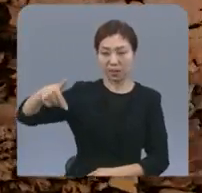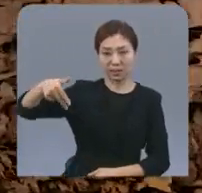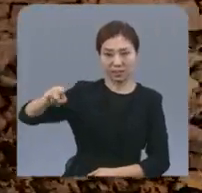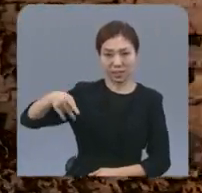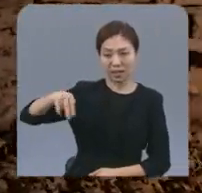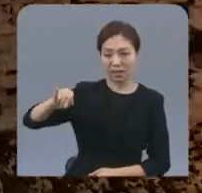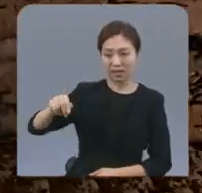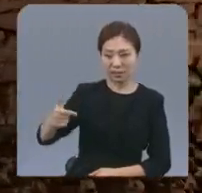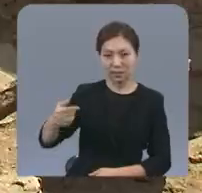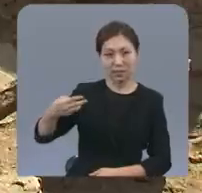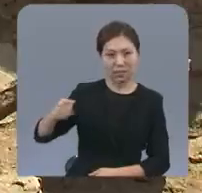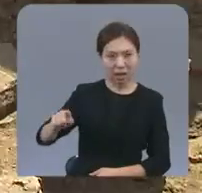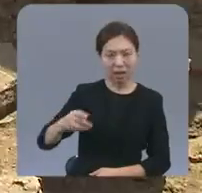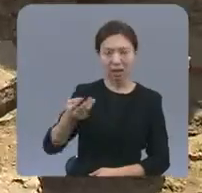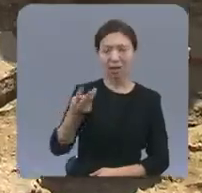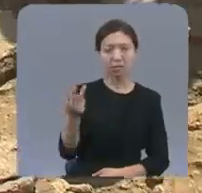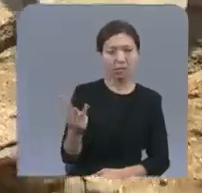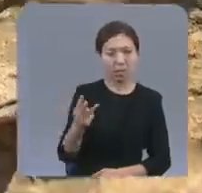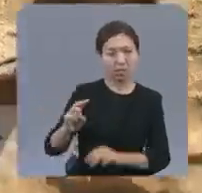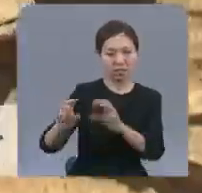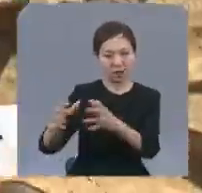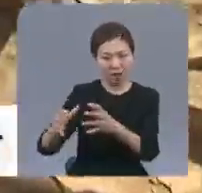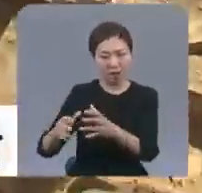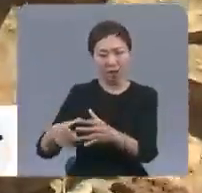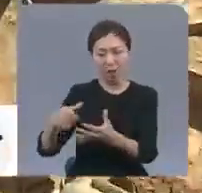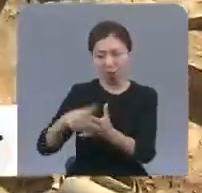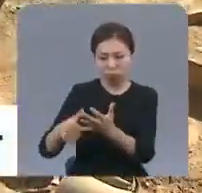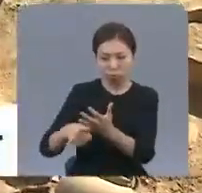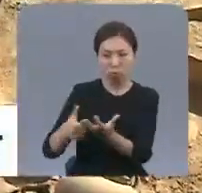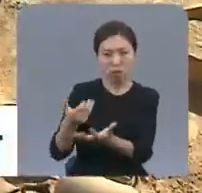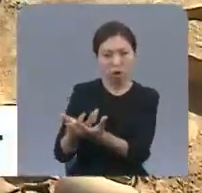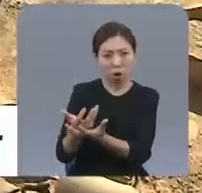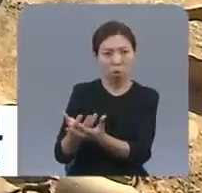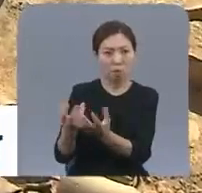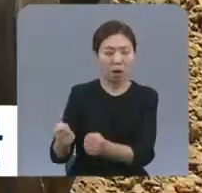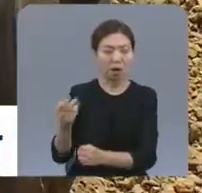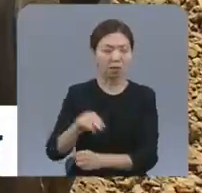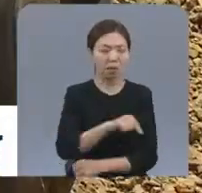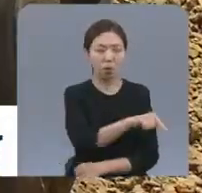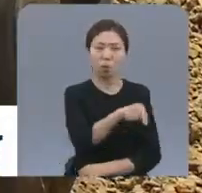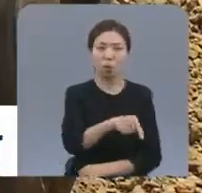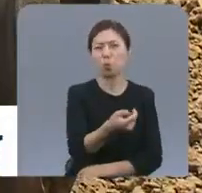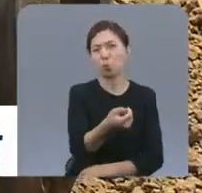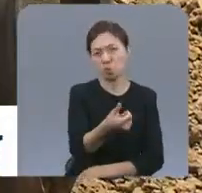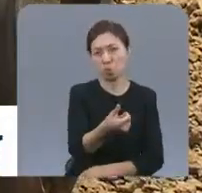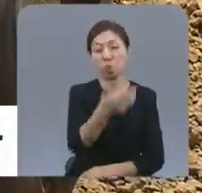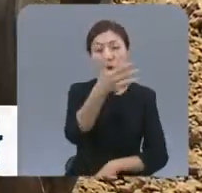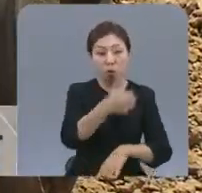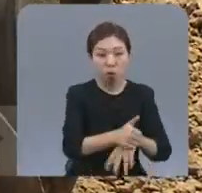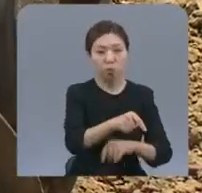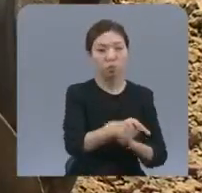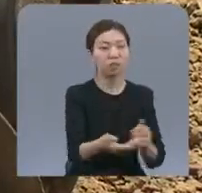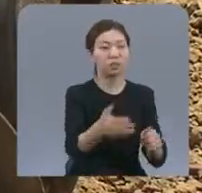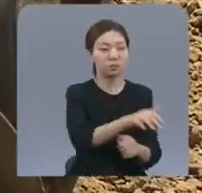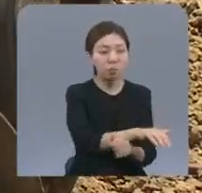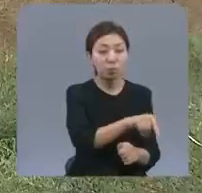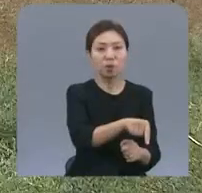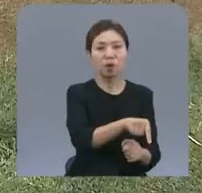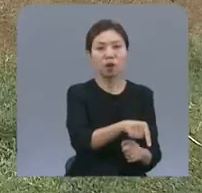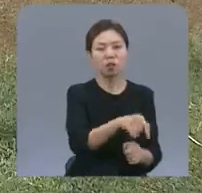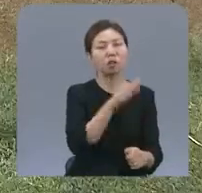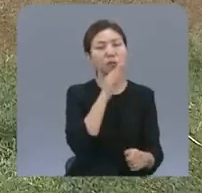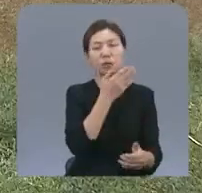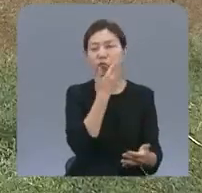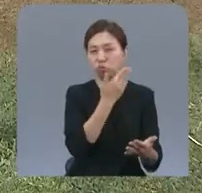gaia già ra là tên gọi chung của các nước nhỏ phát triển quanh khu vực sông nạc đông từ trước Công Nguyên cho tới năm 562 sau Công Nguyên